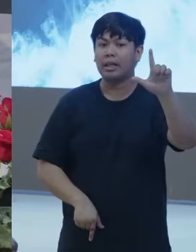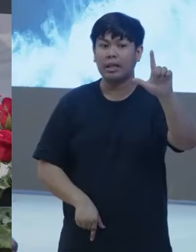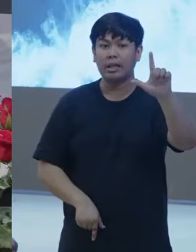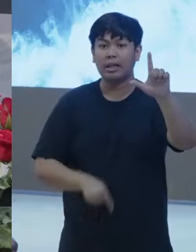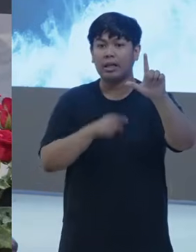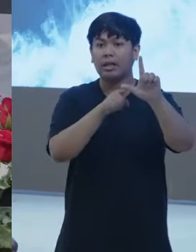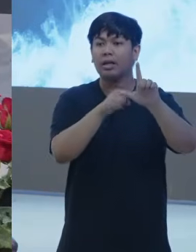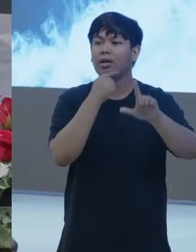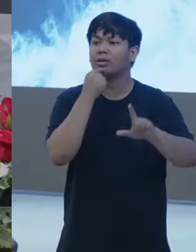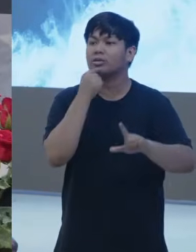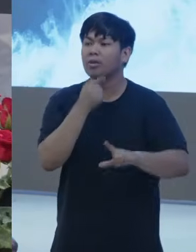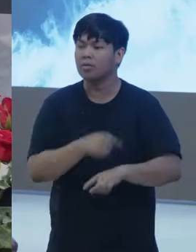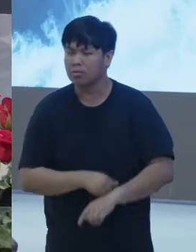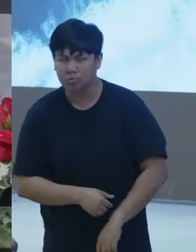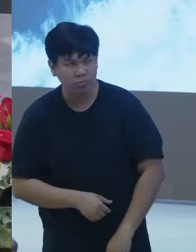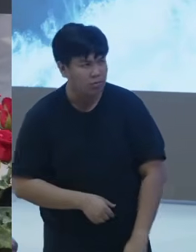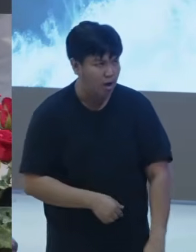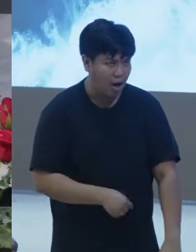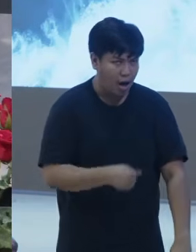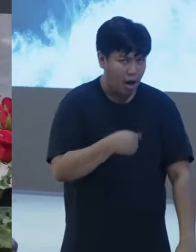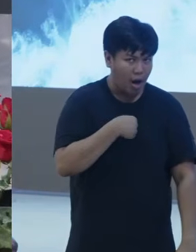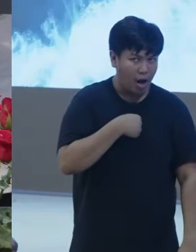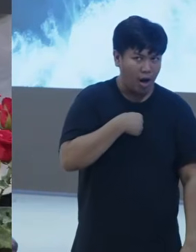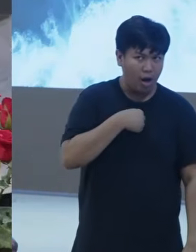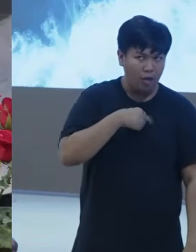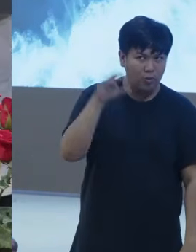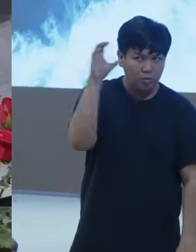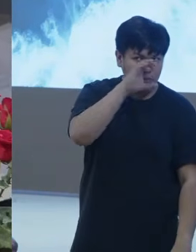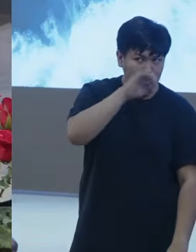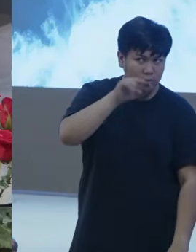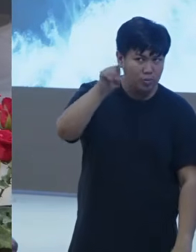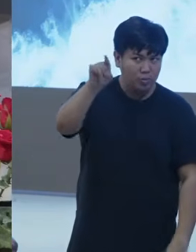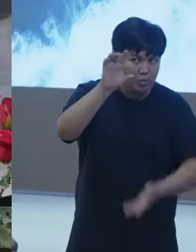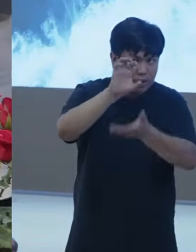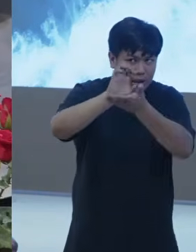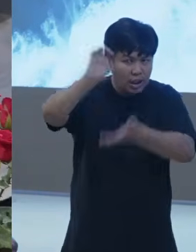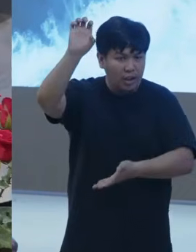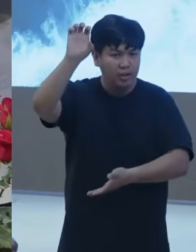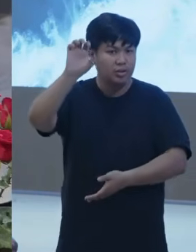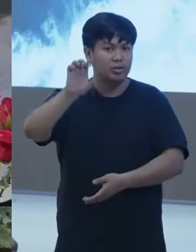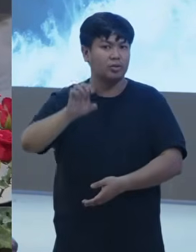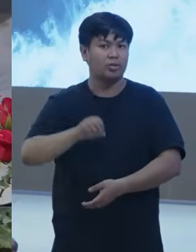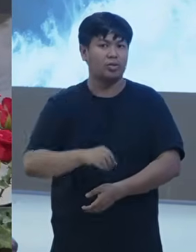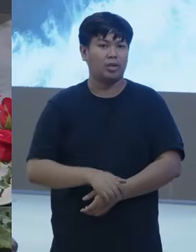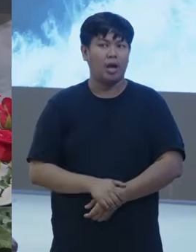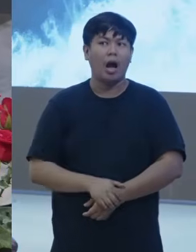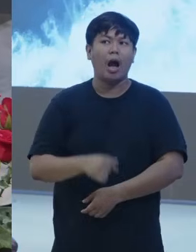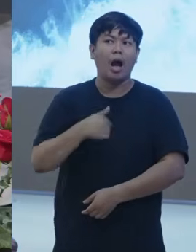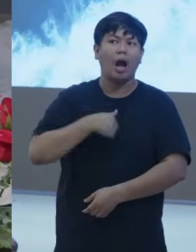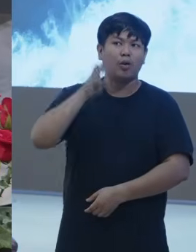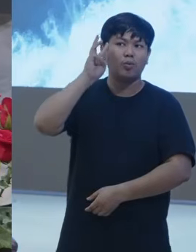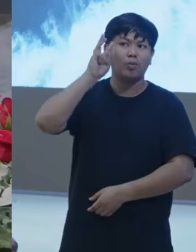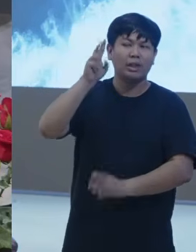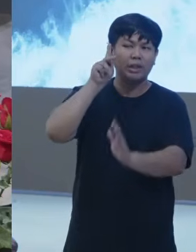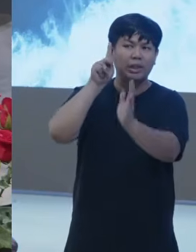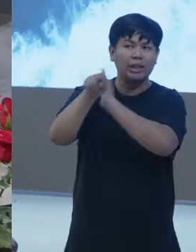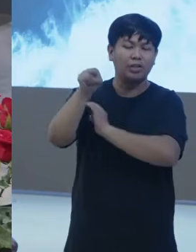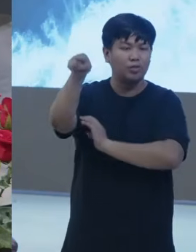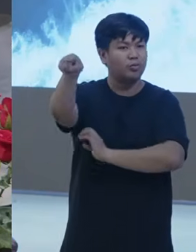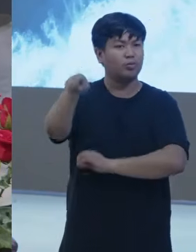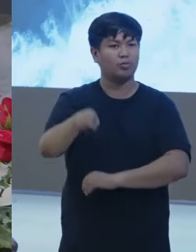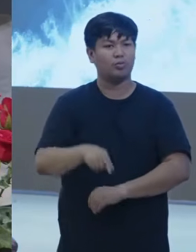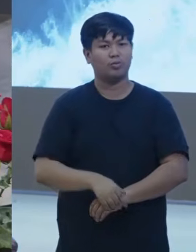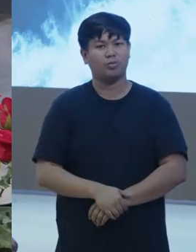sword. Then Jezebel sent a messenger to Elijah saying, So may the gods do to me and more also if I do not make your life